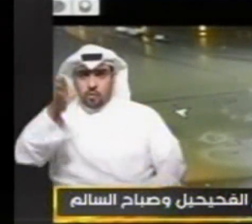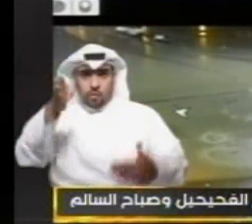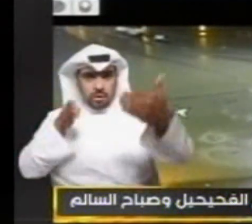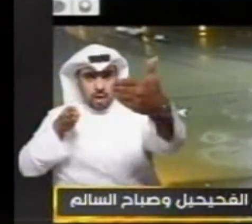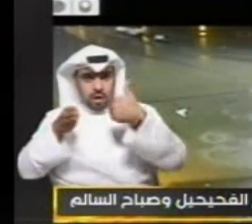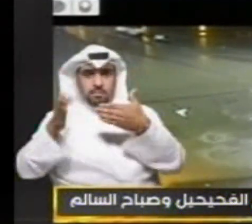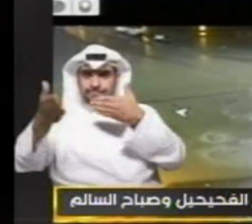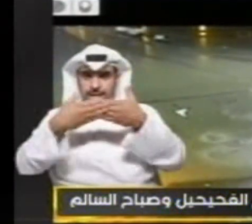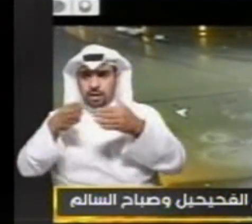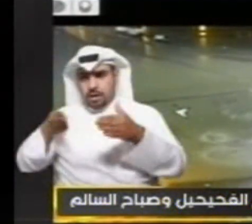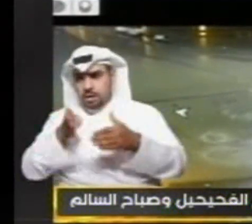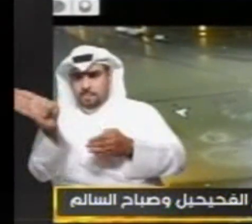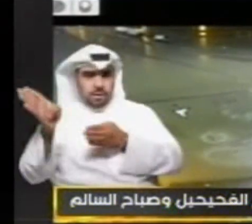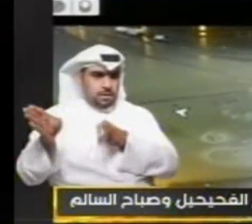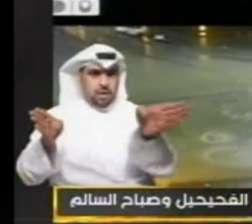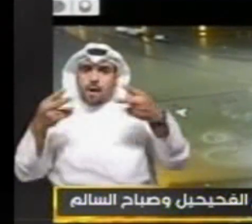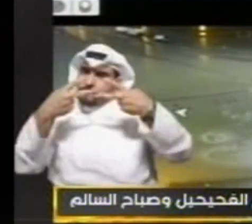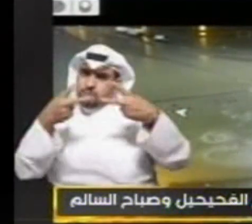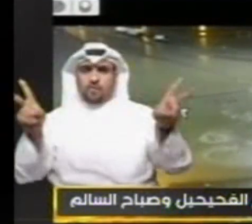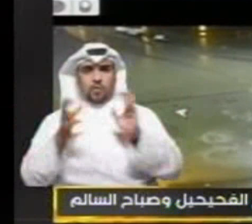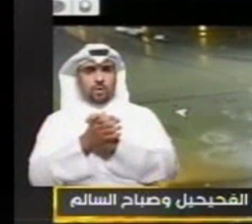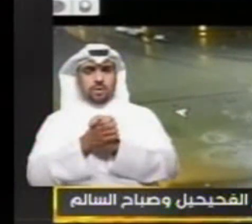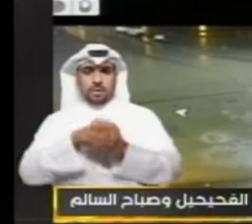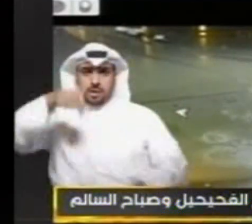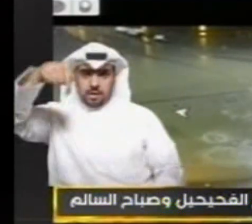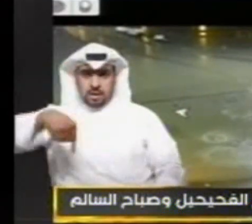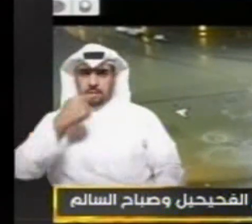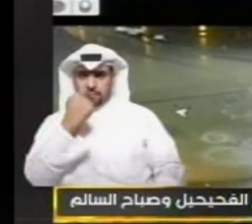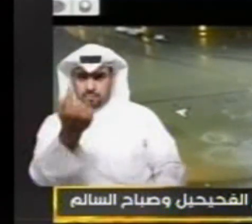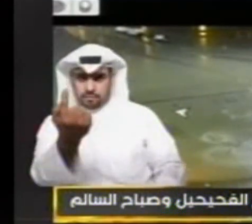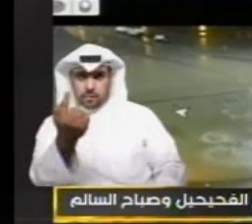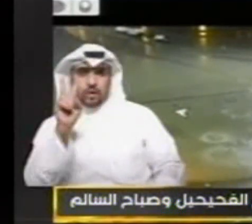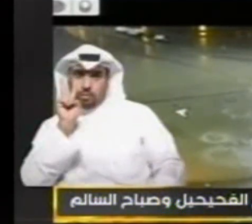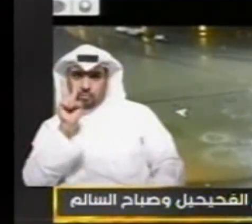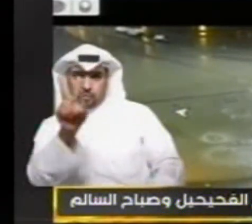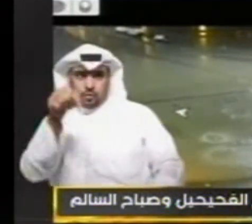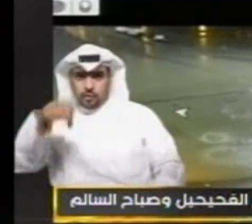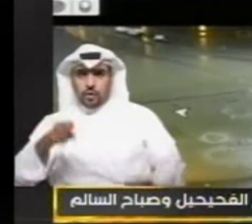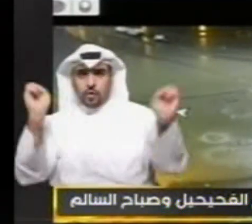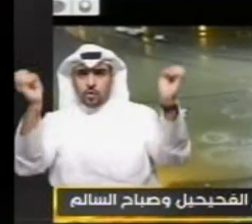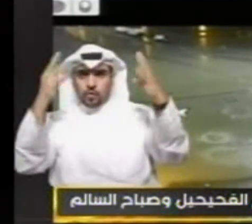الدوريات طبعا الان متمركزه في اكثر من موقع، اذا تسمحوا لي الان استعرضها الان بشكل سريع.